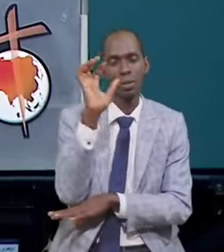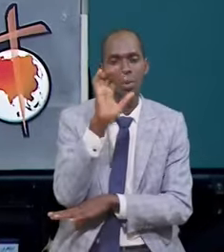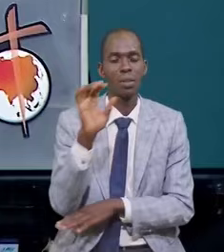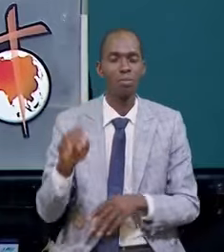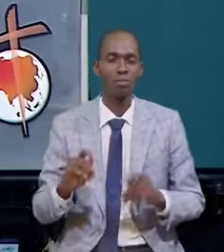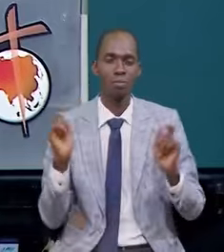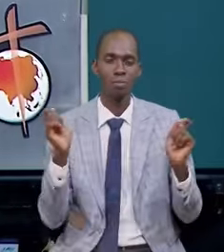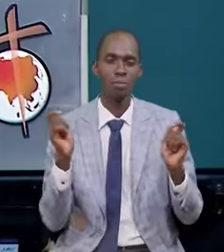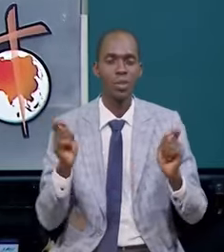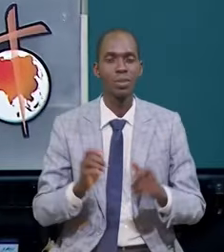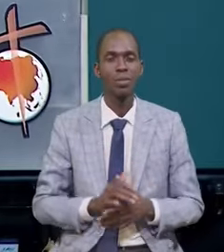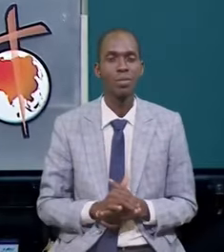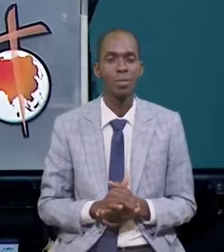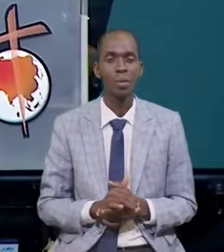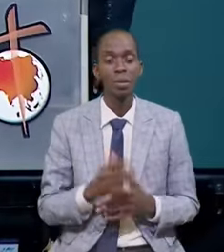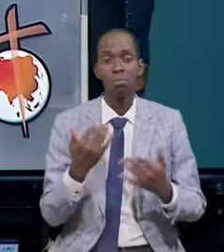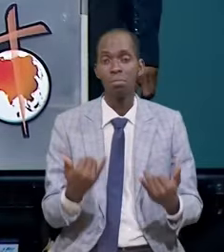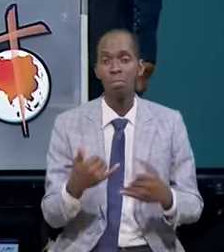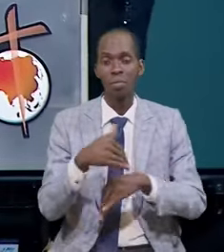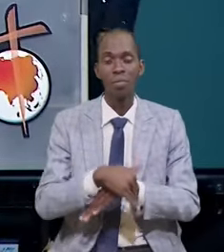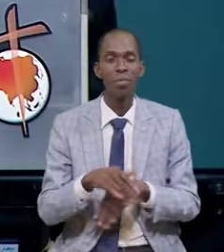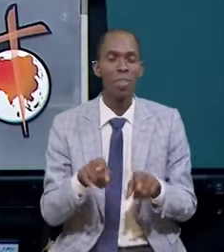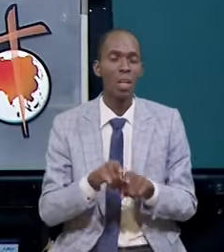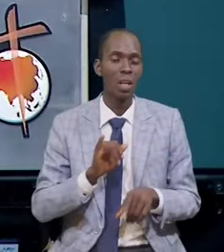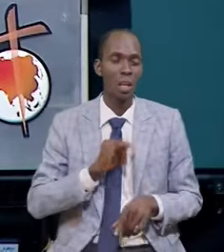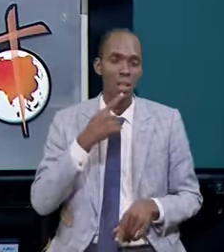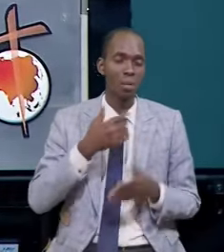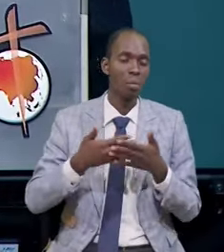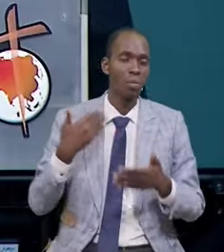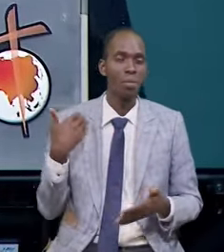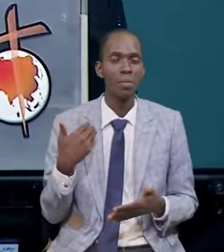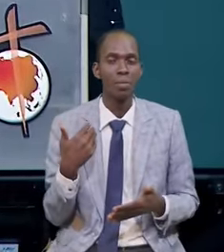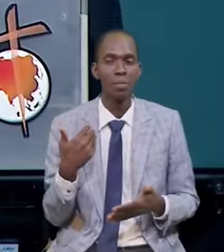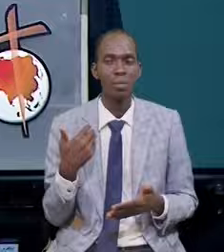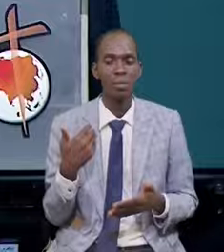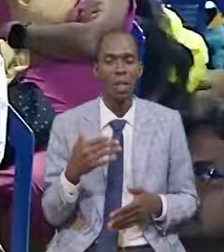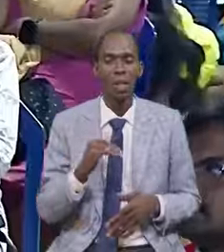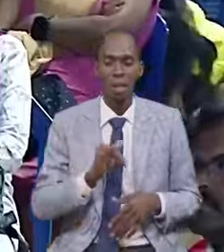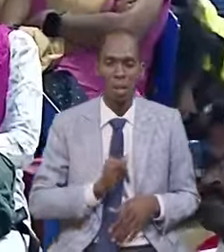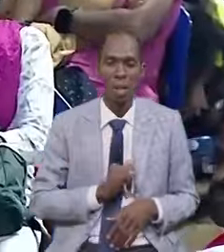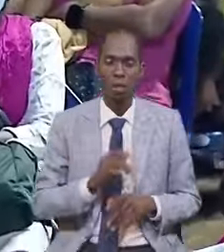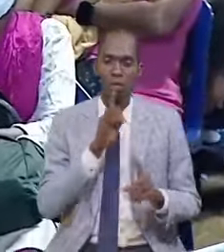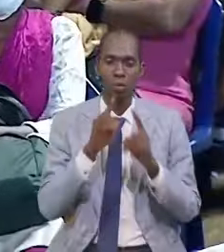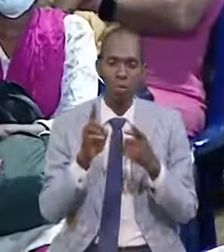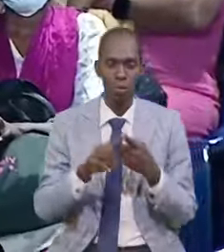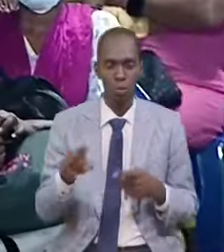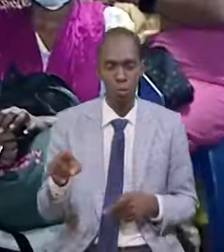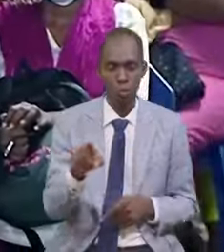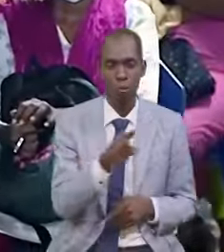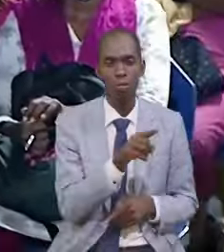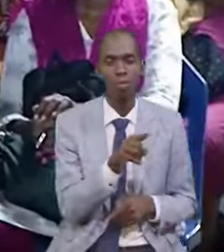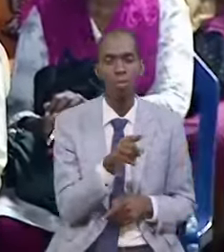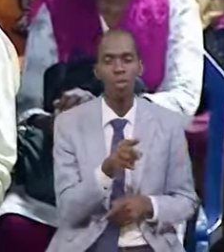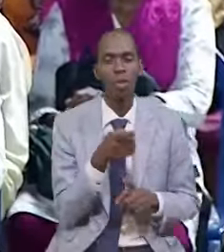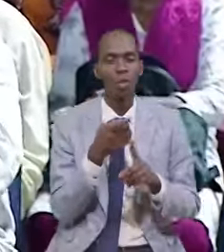కు కేంద్రంగా ఉన్నాడు. So tonight as I say, కనుక ఈ రాత్రి నేను చెప్తూ ఉండగా, I talk to you, నేను మీతో మాట్లాడుతున్నాను, from